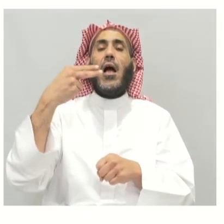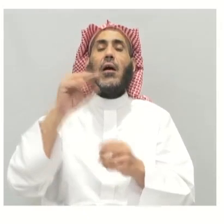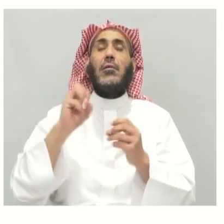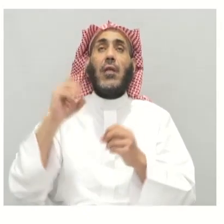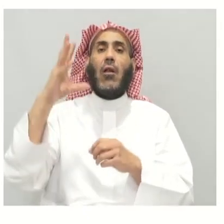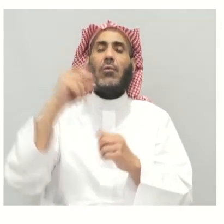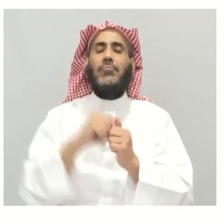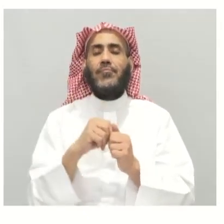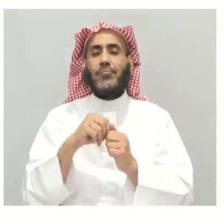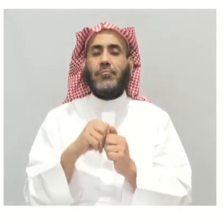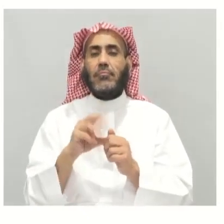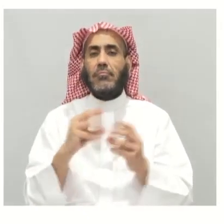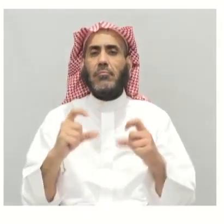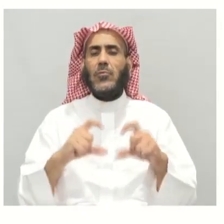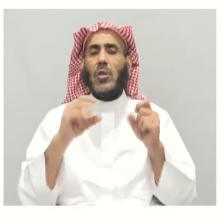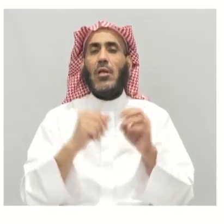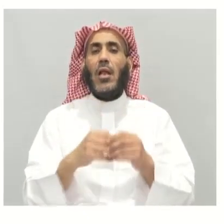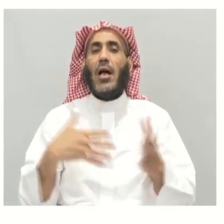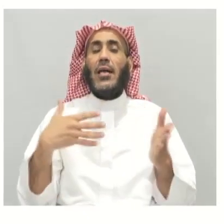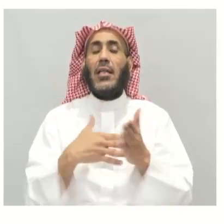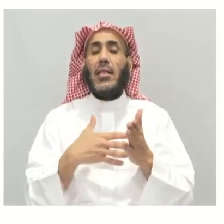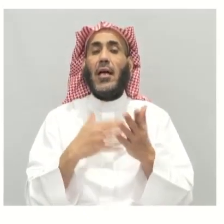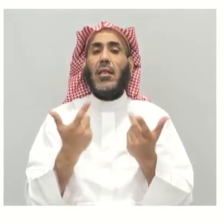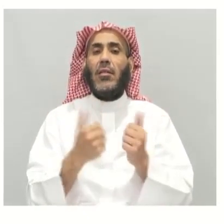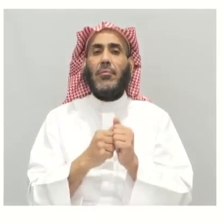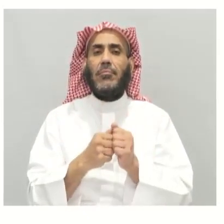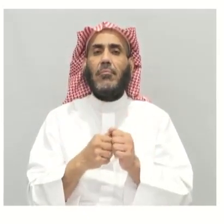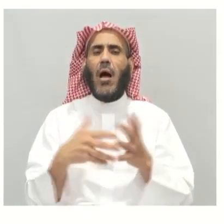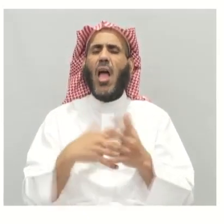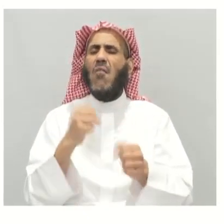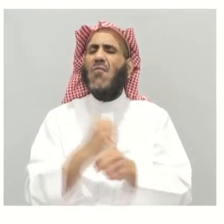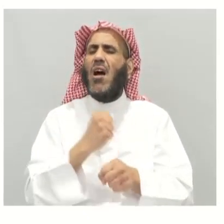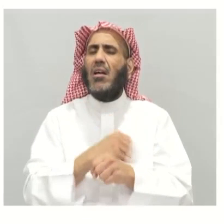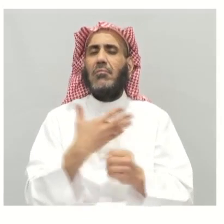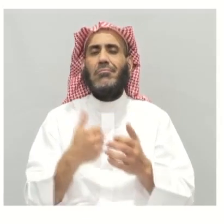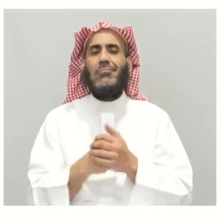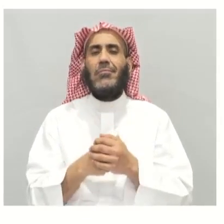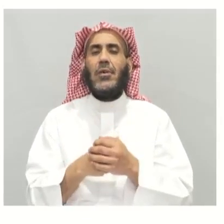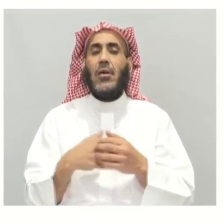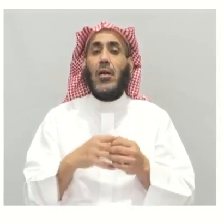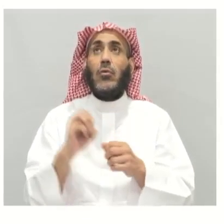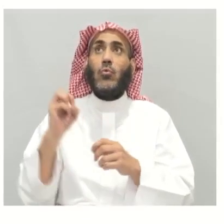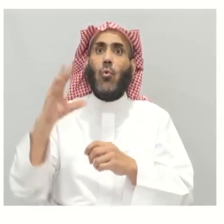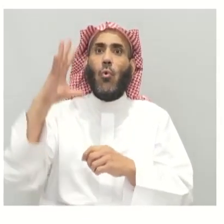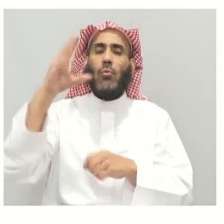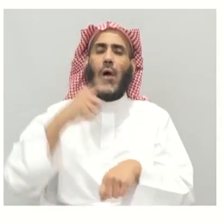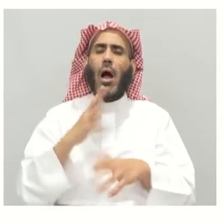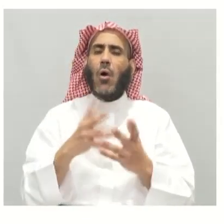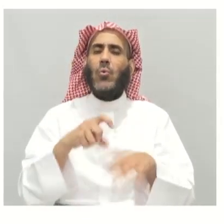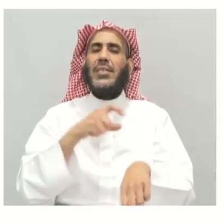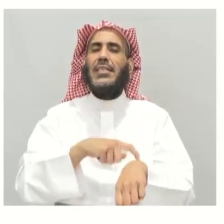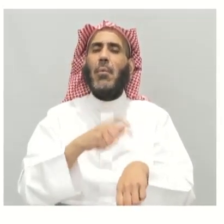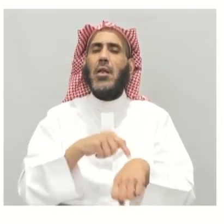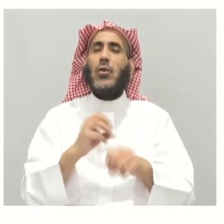الفعل طلع، تدل على حدث، وهو حدث ماذا؟ نلاحظ هنا حدث الطلوع وزمن